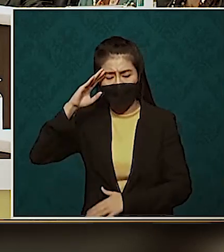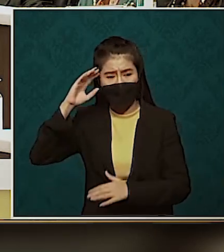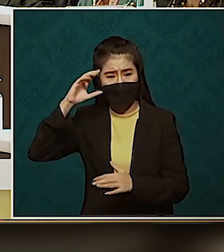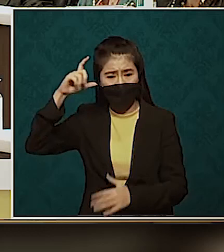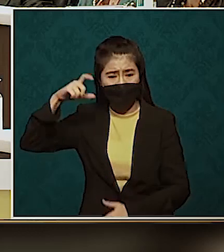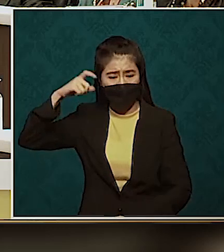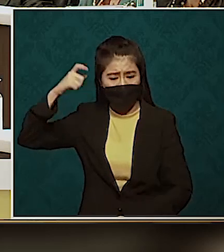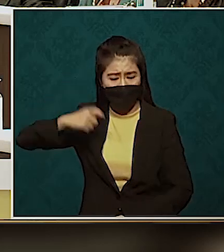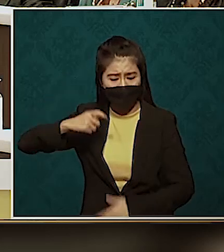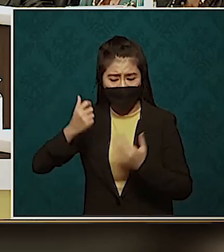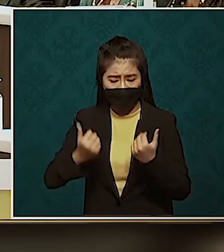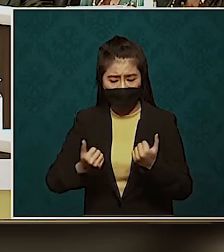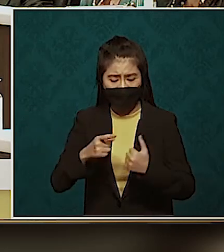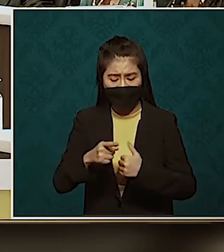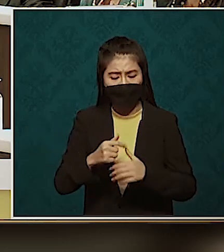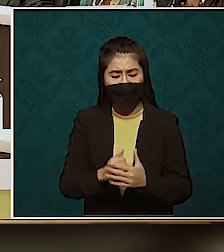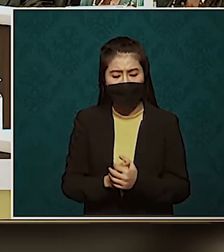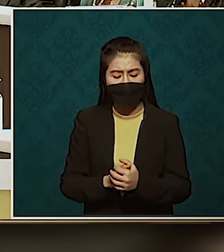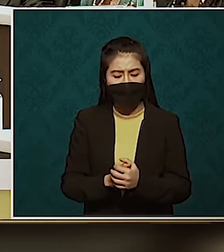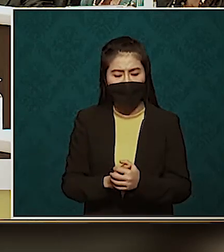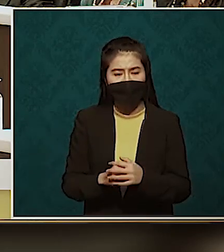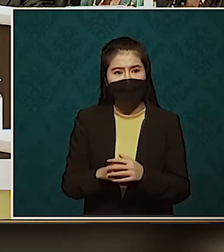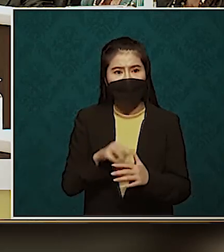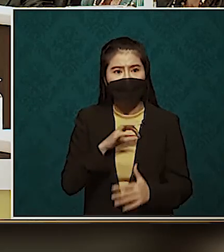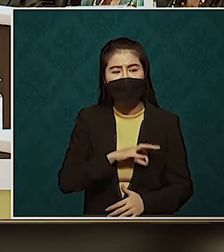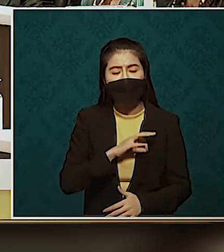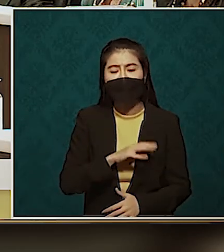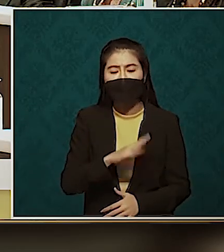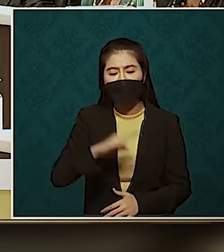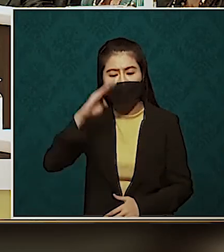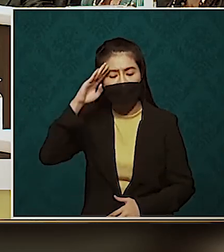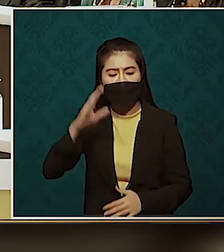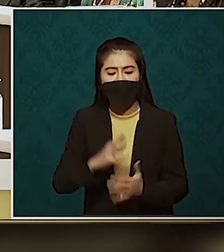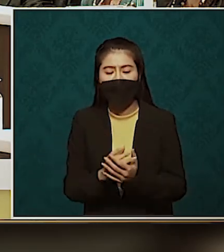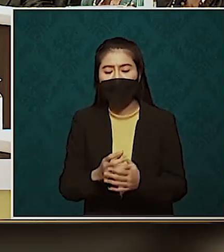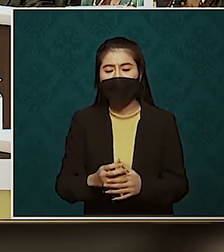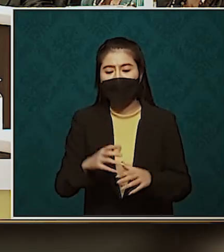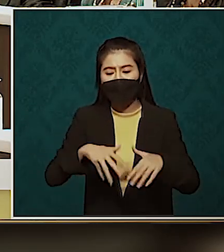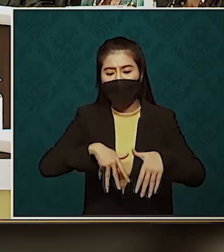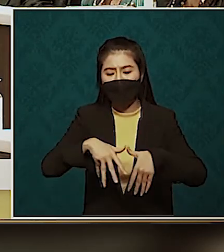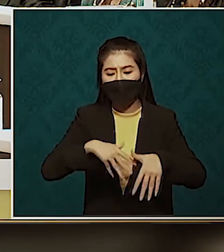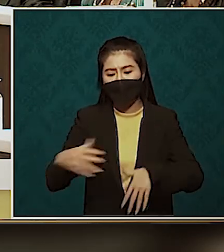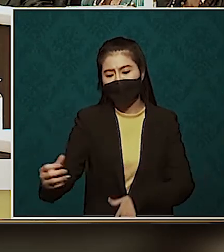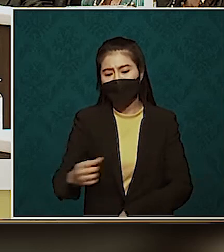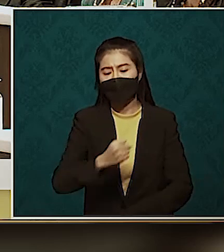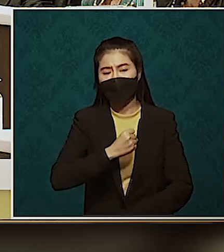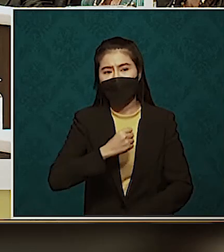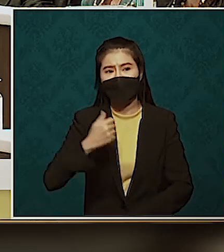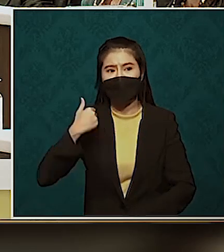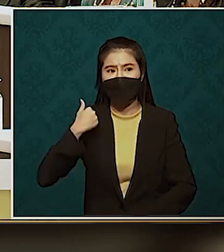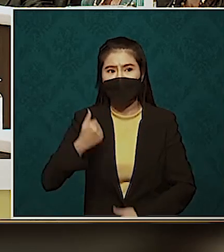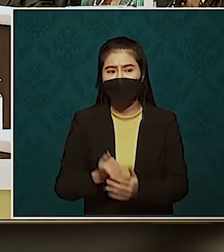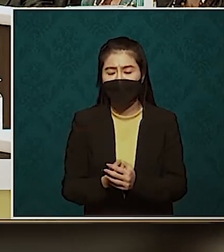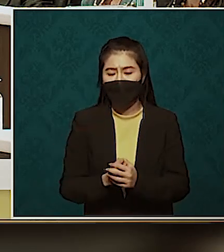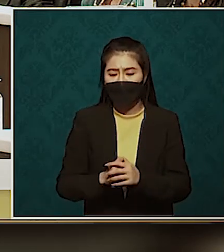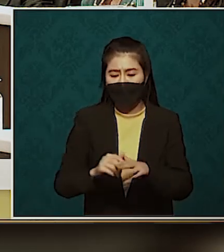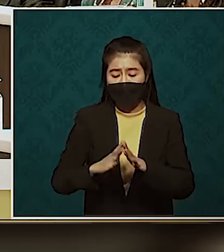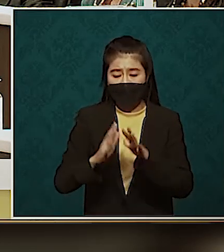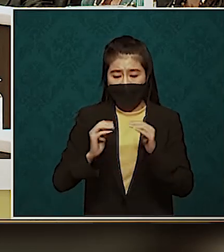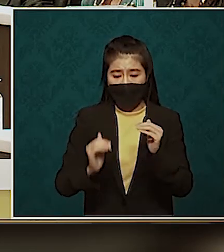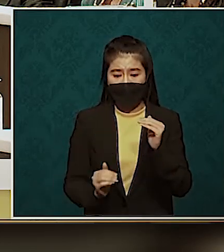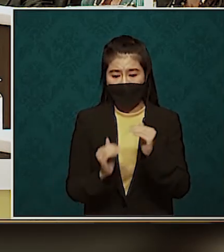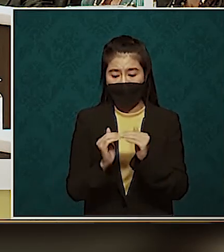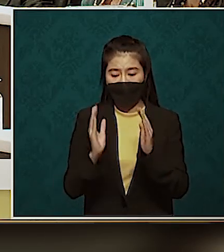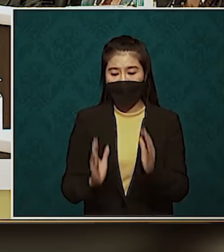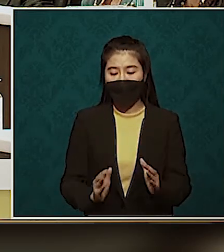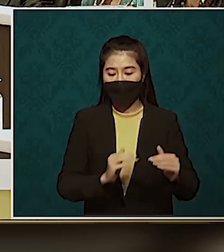และท่านมีท่าทีอย่างไรต่อการละเมิดสิทธิมนุษยชนอย่างรุนแรงที่สุดต่อ